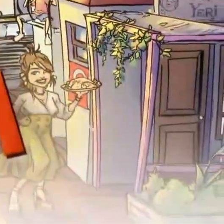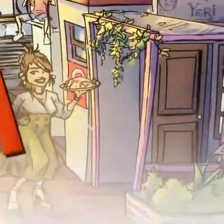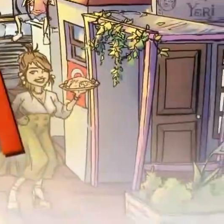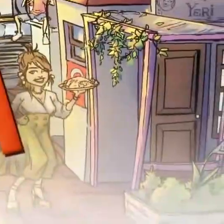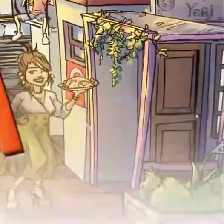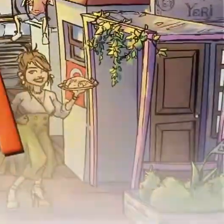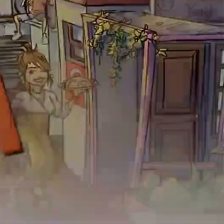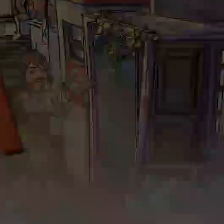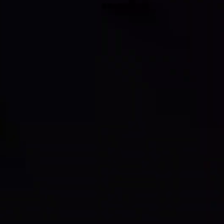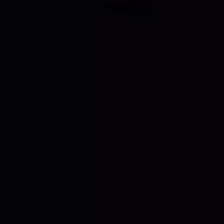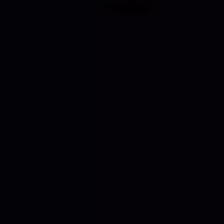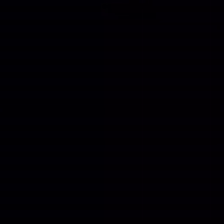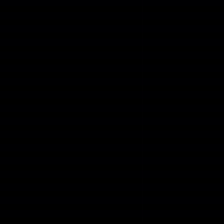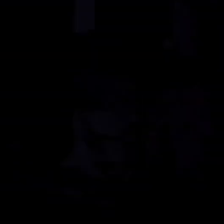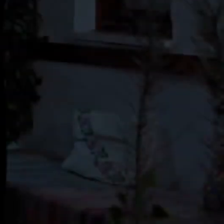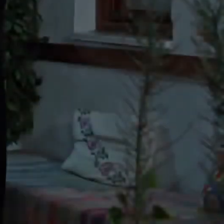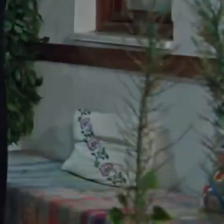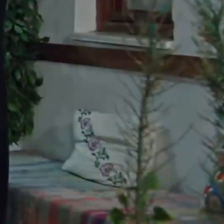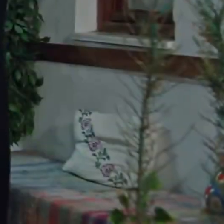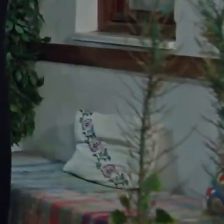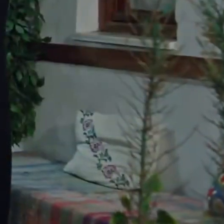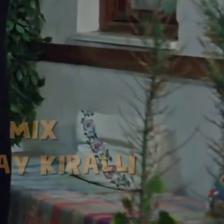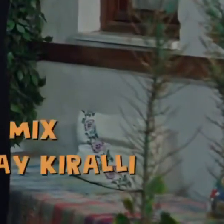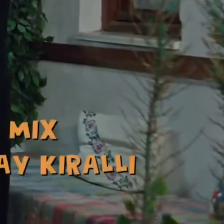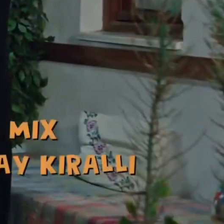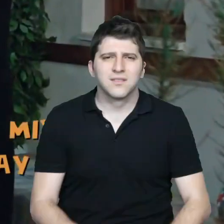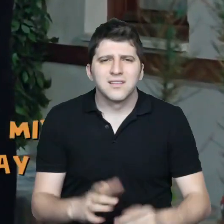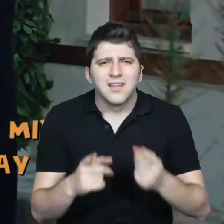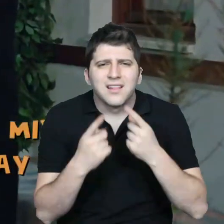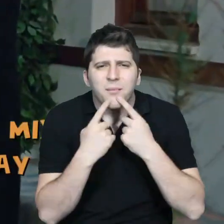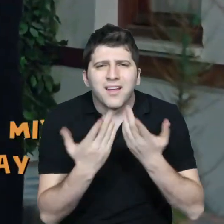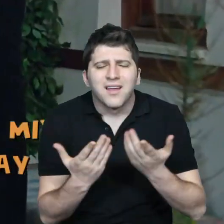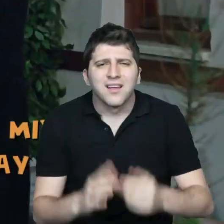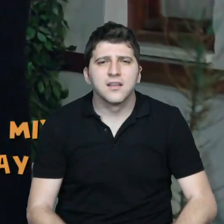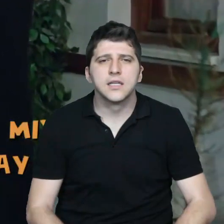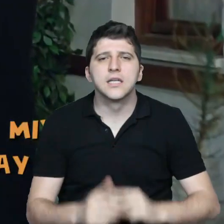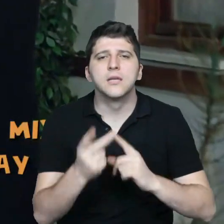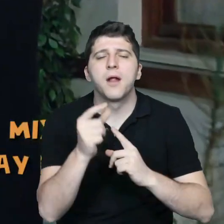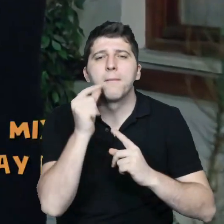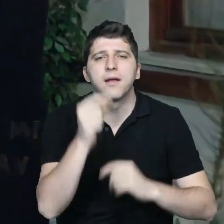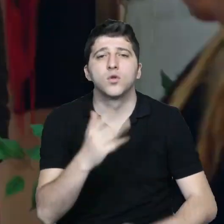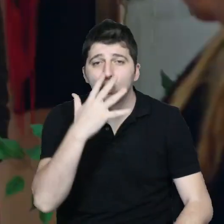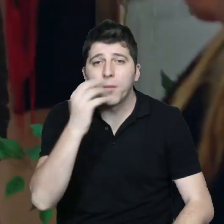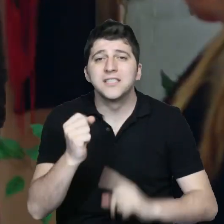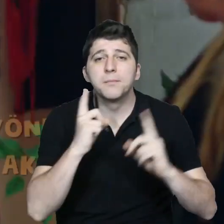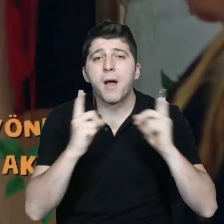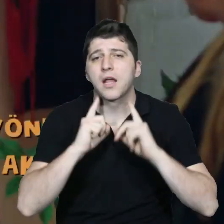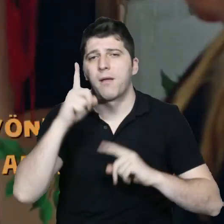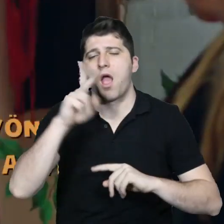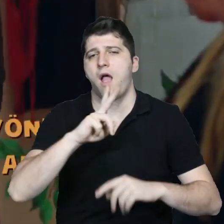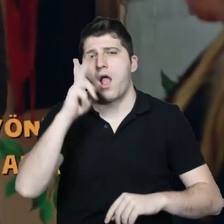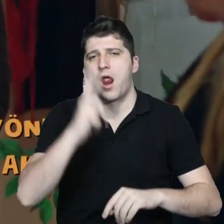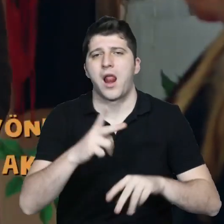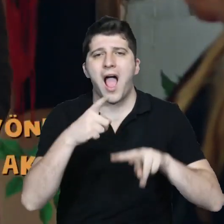Hasan Kaçan'dan Yalaz'a yazdı. Gece jandarma kapıda. Ne demek? İbrahim Bey, nöbetçi mahkemenin aldığı kararla